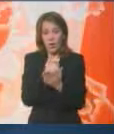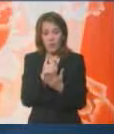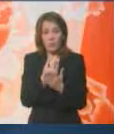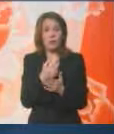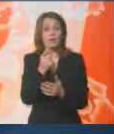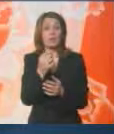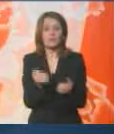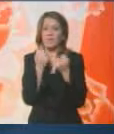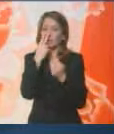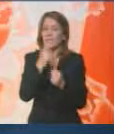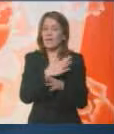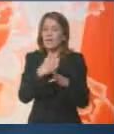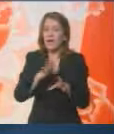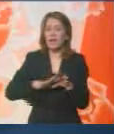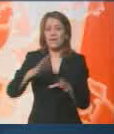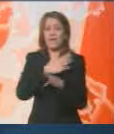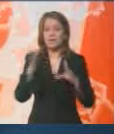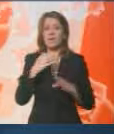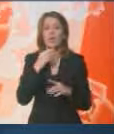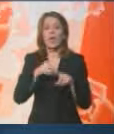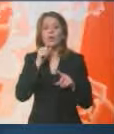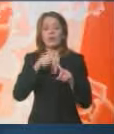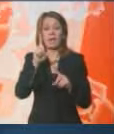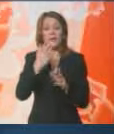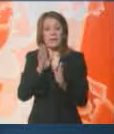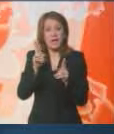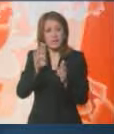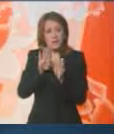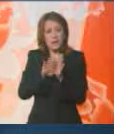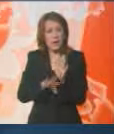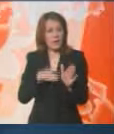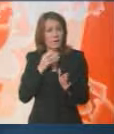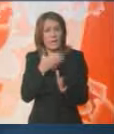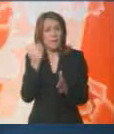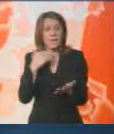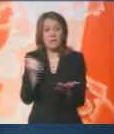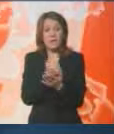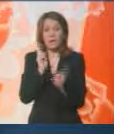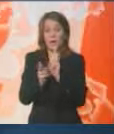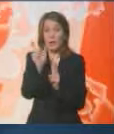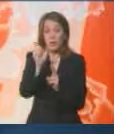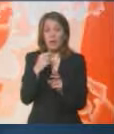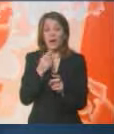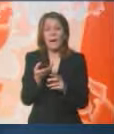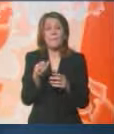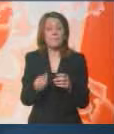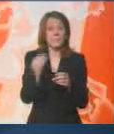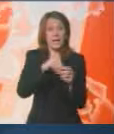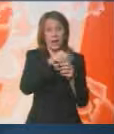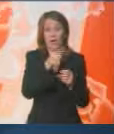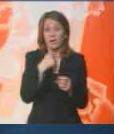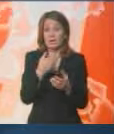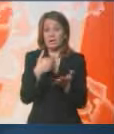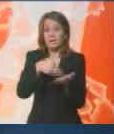što velika većina hotelijera već funkcionišu na donjem nivou isplativosti. Kako bi oni prelili ovaj svoj